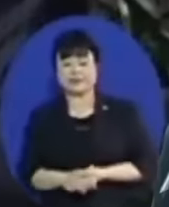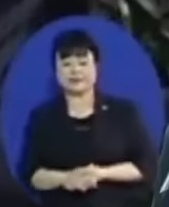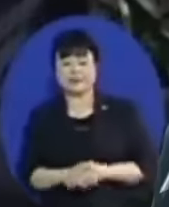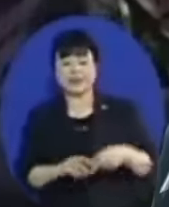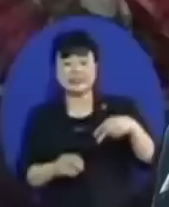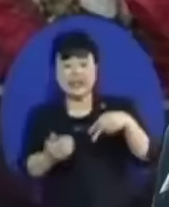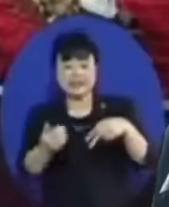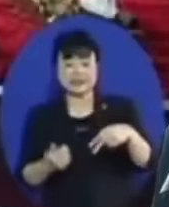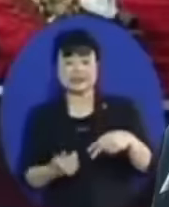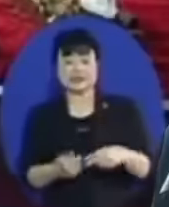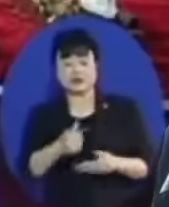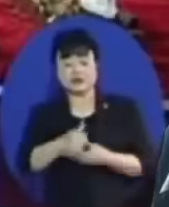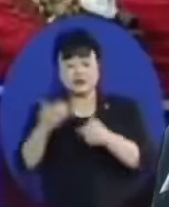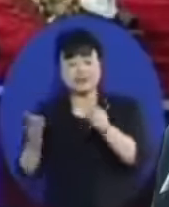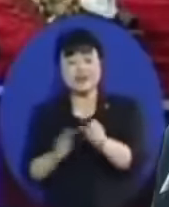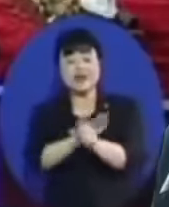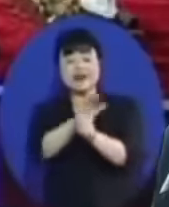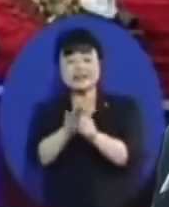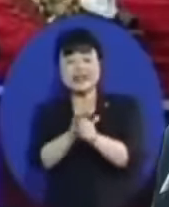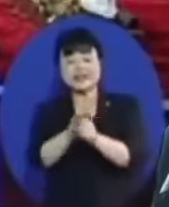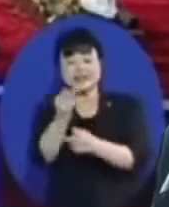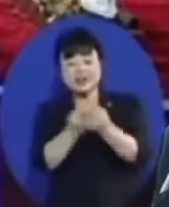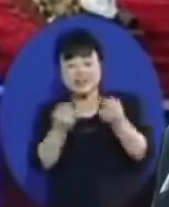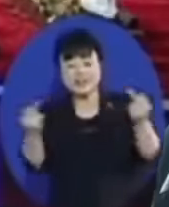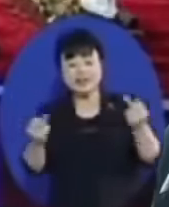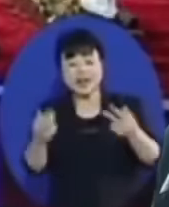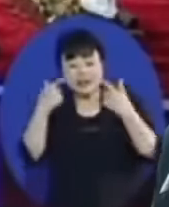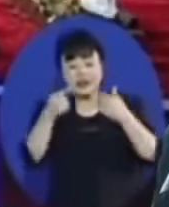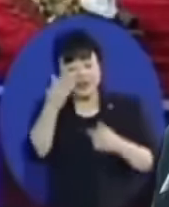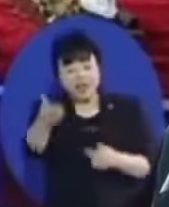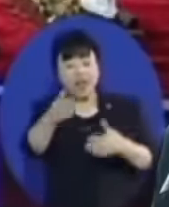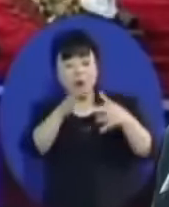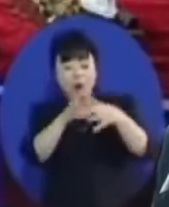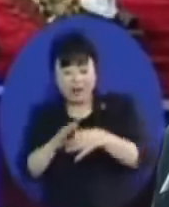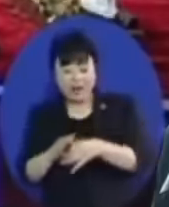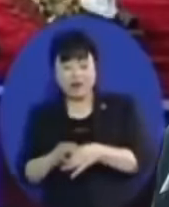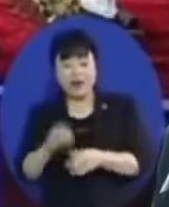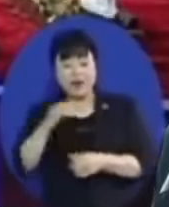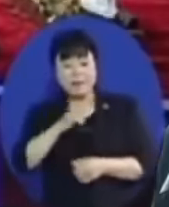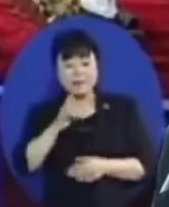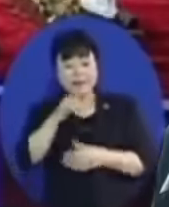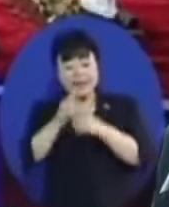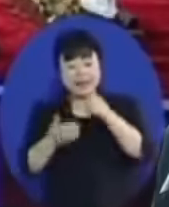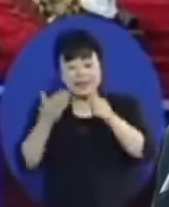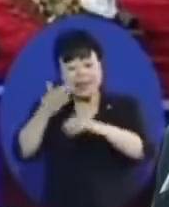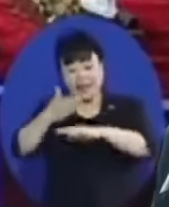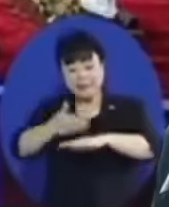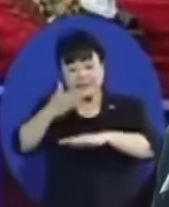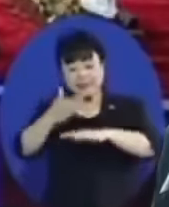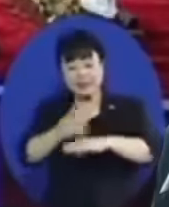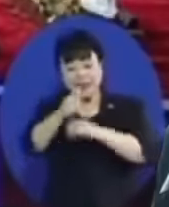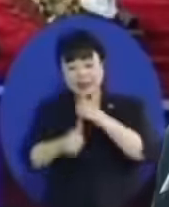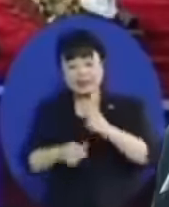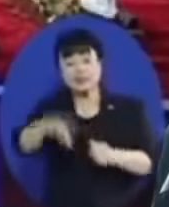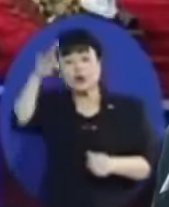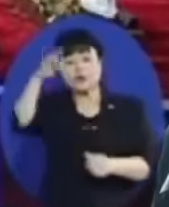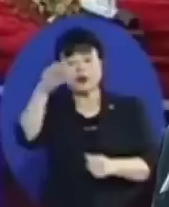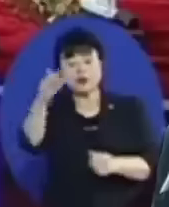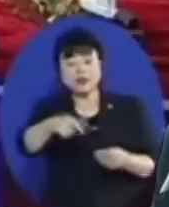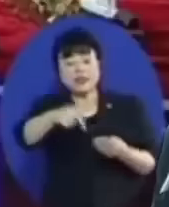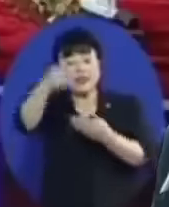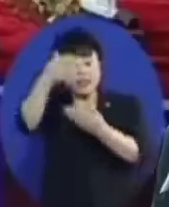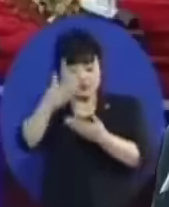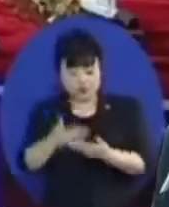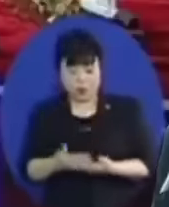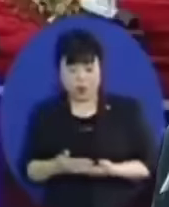데살로니가후서 2장 13절에 주께서 사랑하시는 형제들아 우리가 항상 너희에게 권하여 마땅히 하나님께 감사할 것은 하나님이 처음부터 너희를